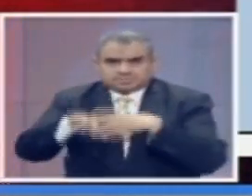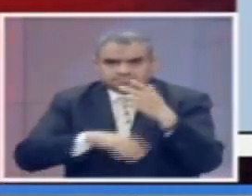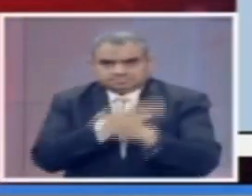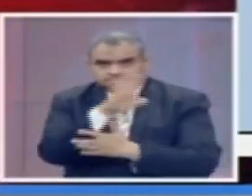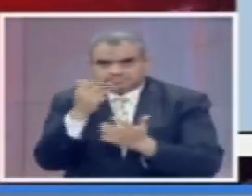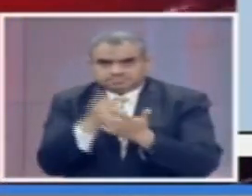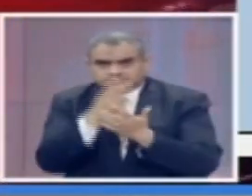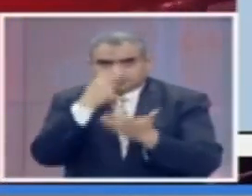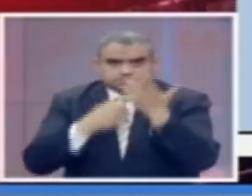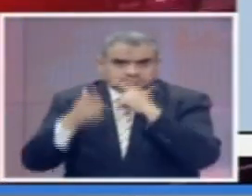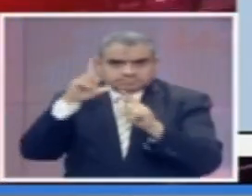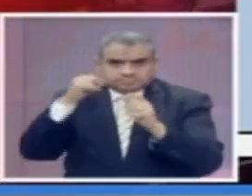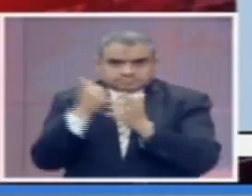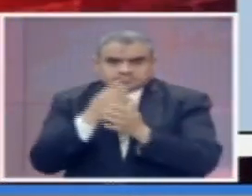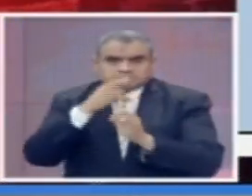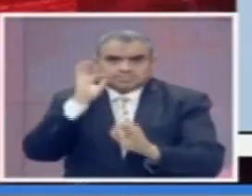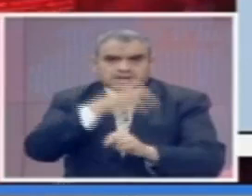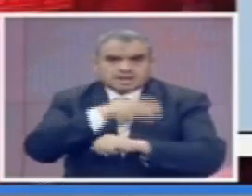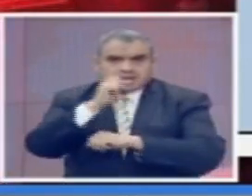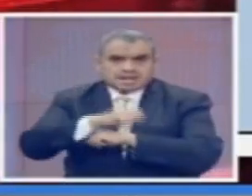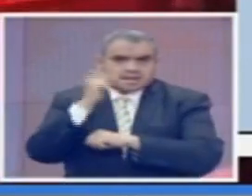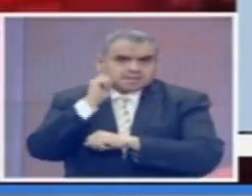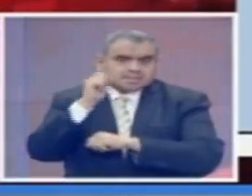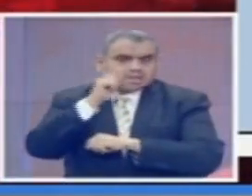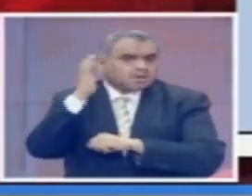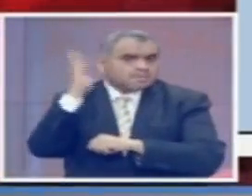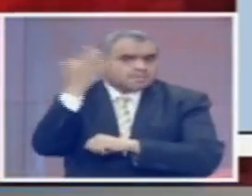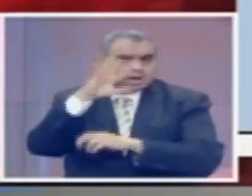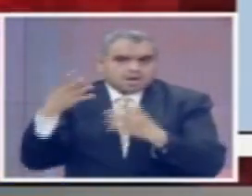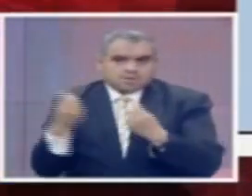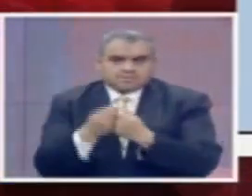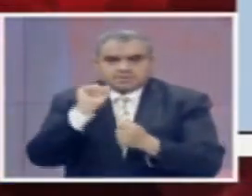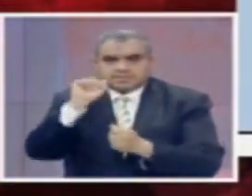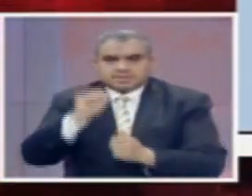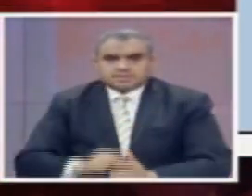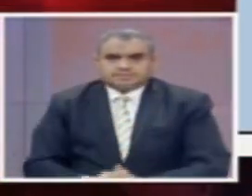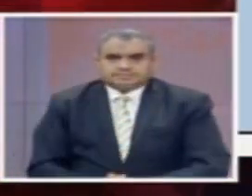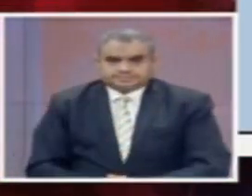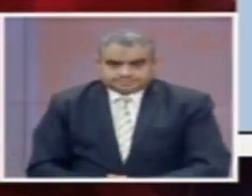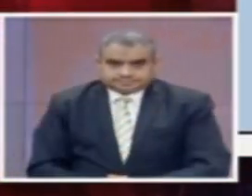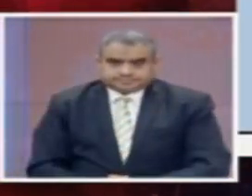من قادتها السابقين تهما في المحكمة الجنائية الدولية.